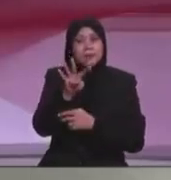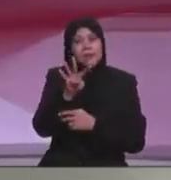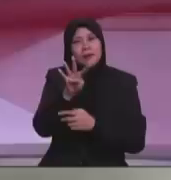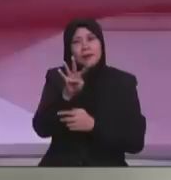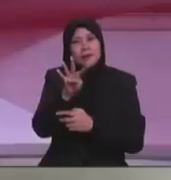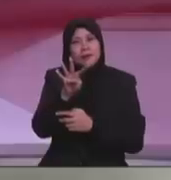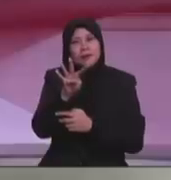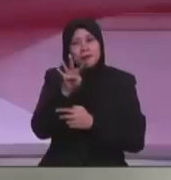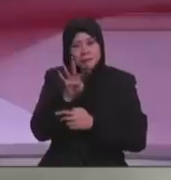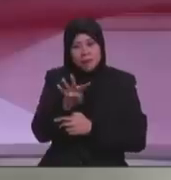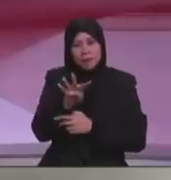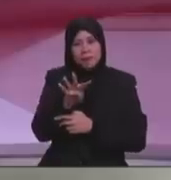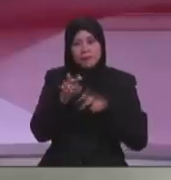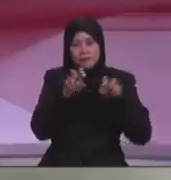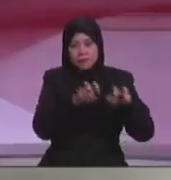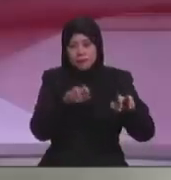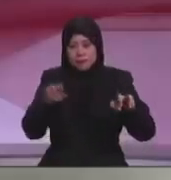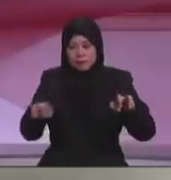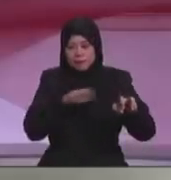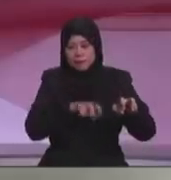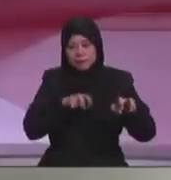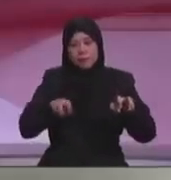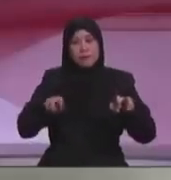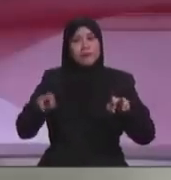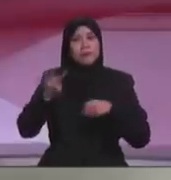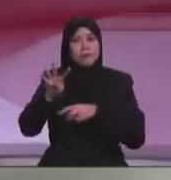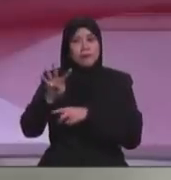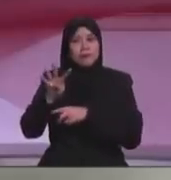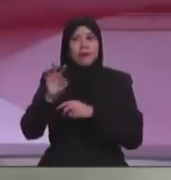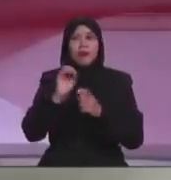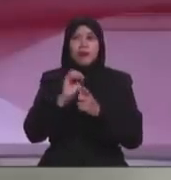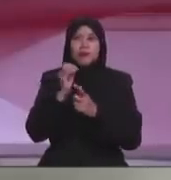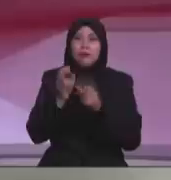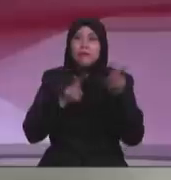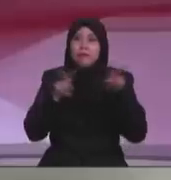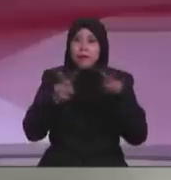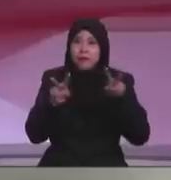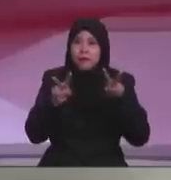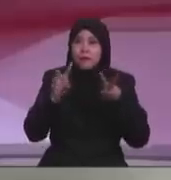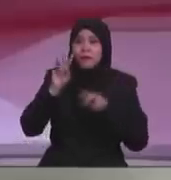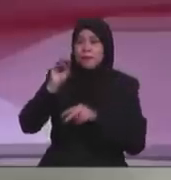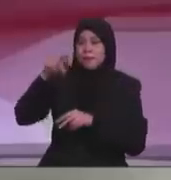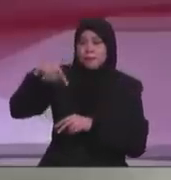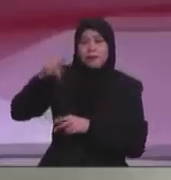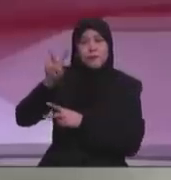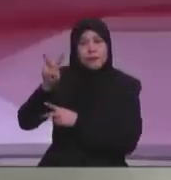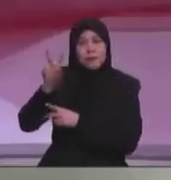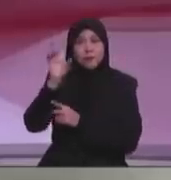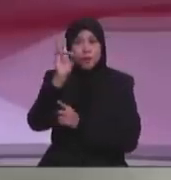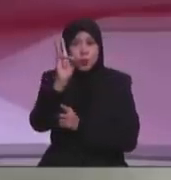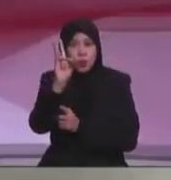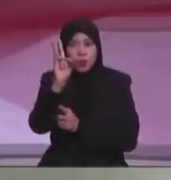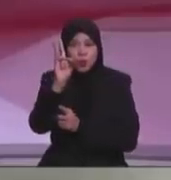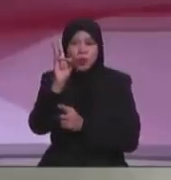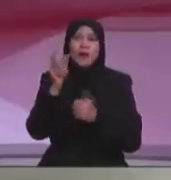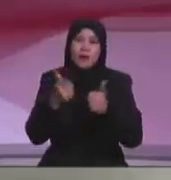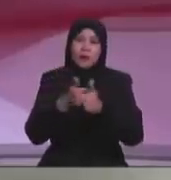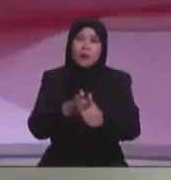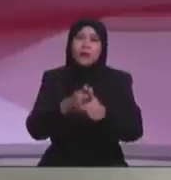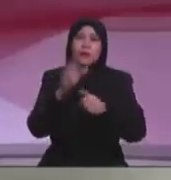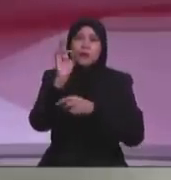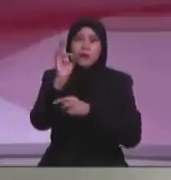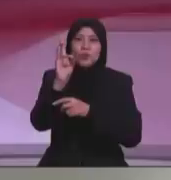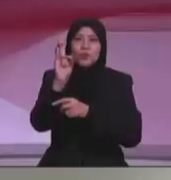empat tempat duduk, maka empatlah. Kalau MPV ada 6 atau 7 untuk tempat duduk, 7 lah.